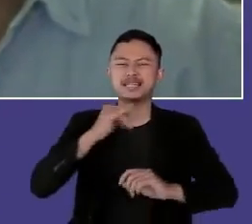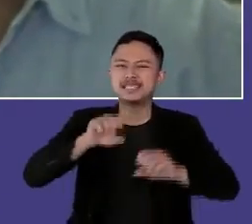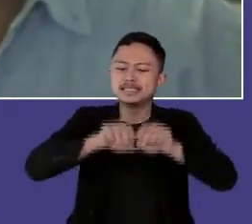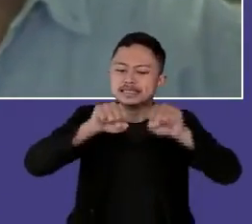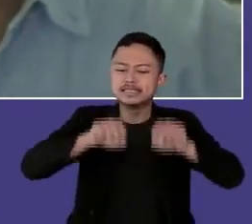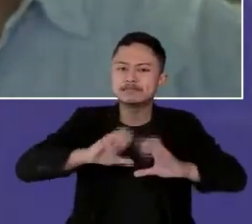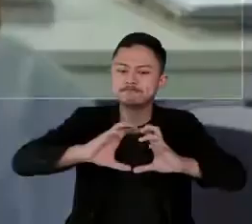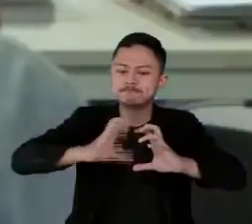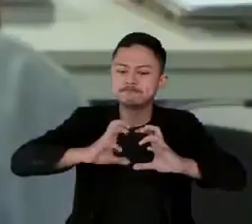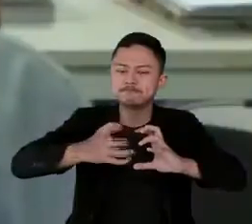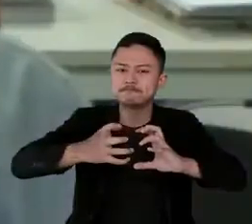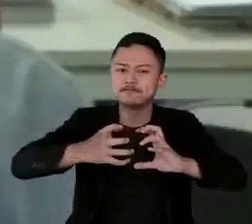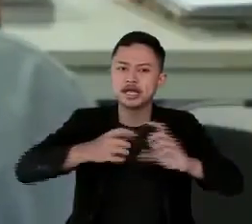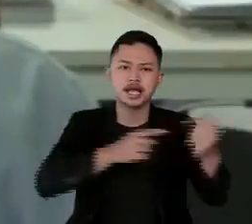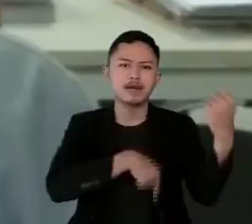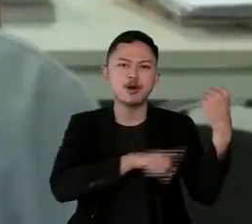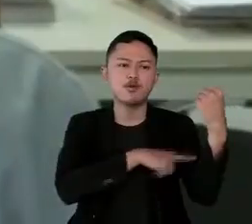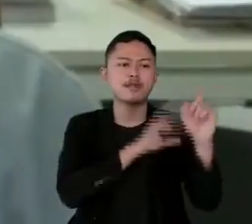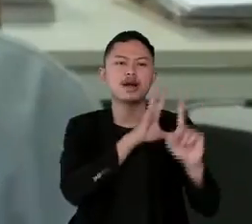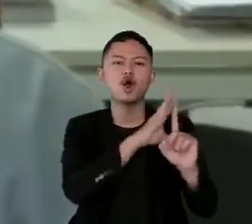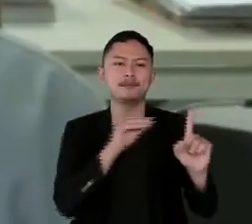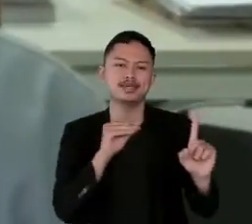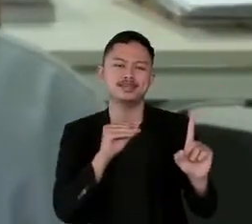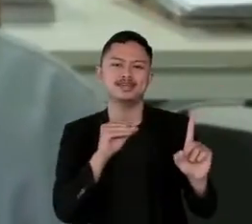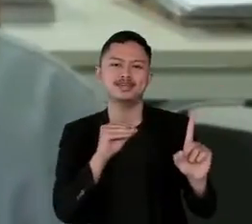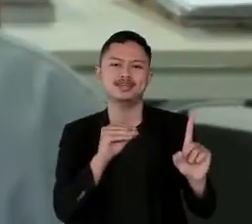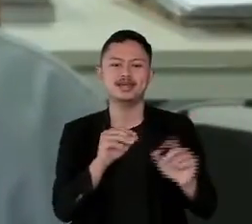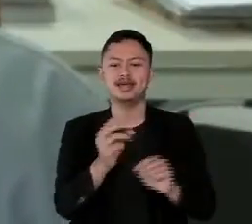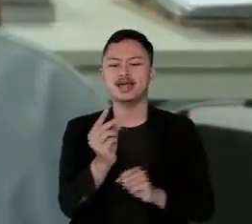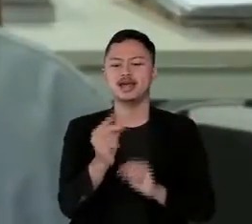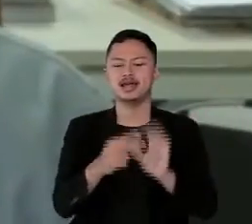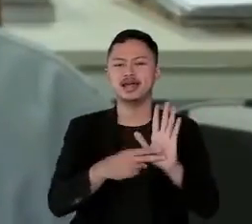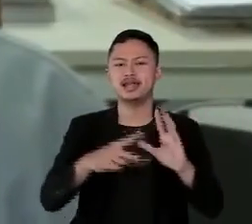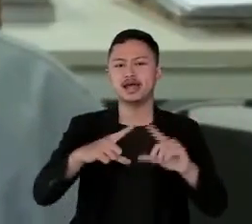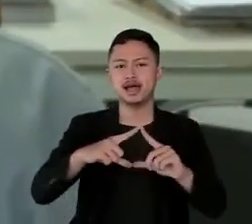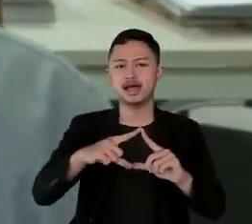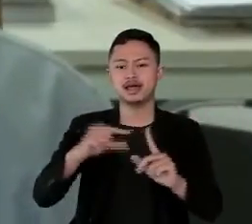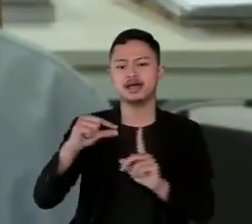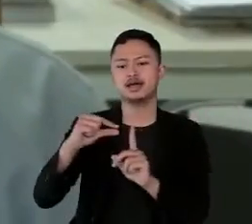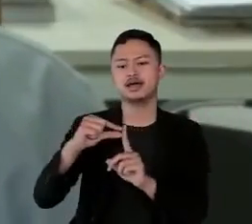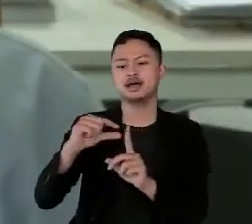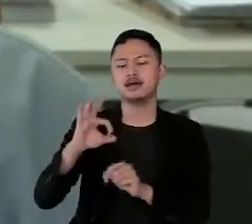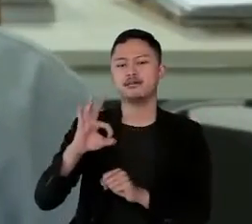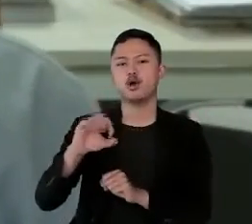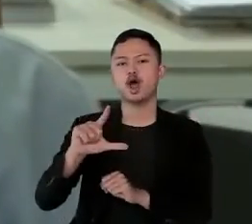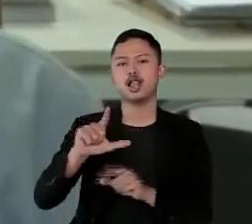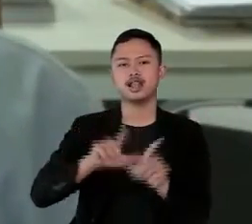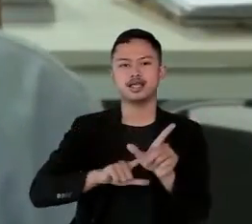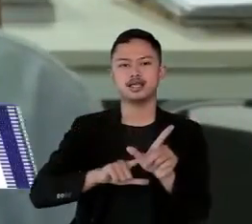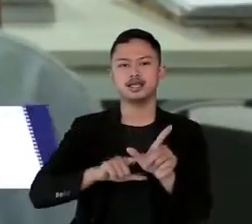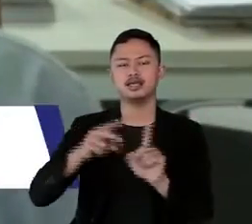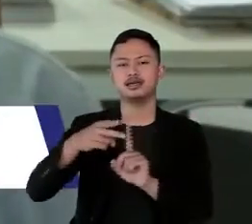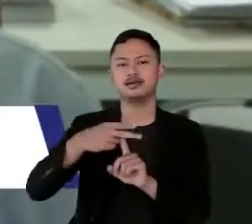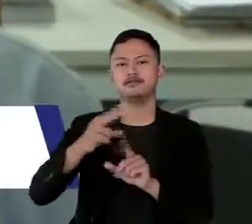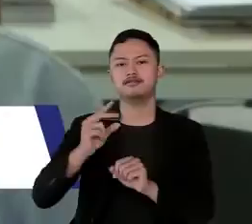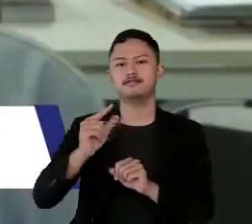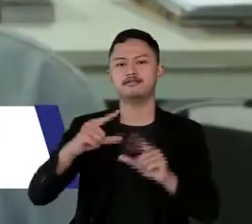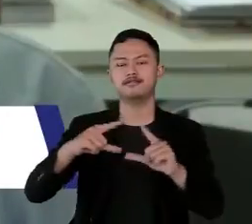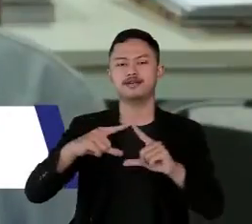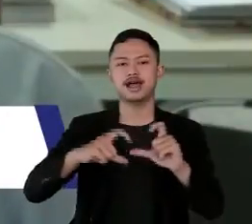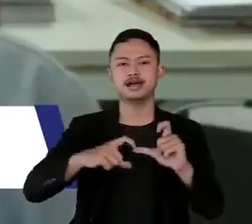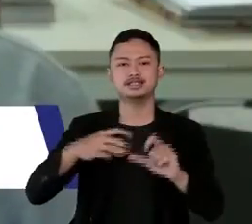fotocopy gamenya yang namanya Eriana polimerase ya karena didalam Sel kita tidak ada ada polimerase